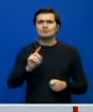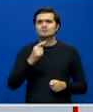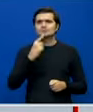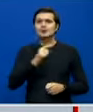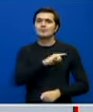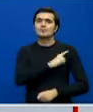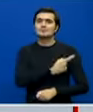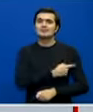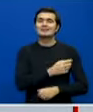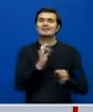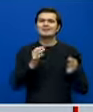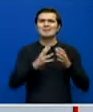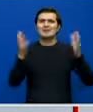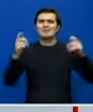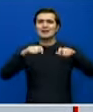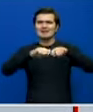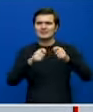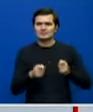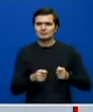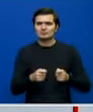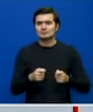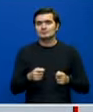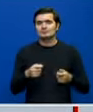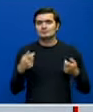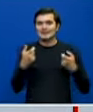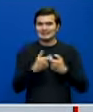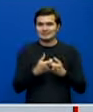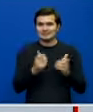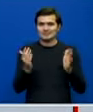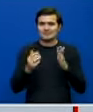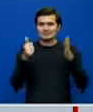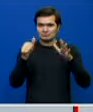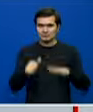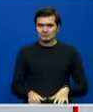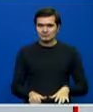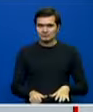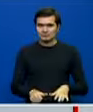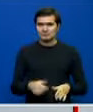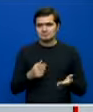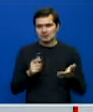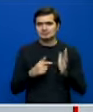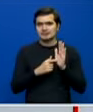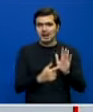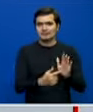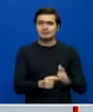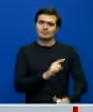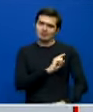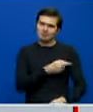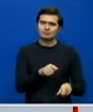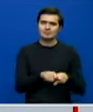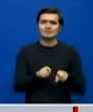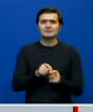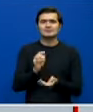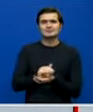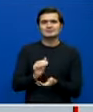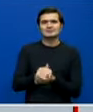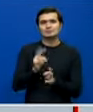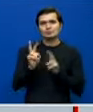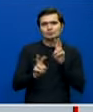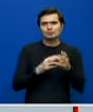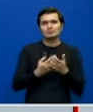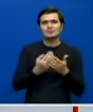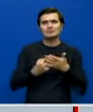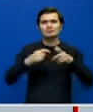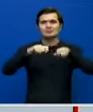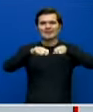acest deficit să fie mai mare. Execuția la 6 luni ne-a arătat că putem să ținem deficitul sub control. Ați văzut